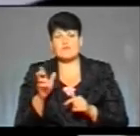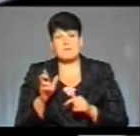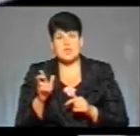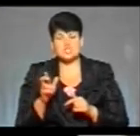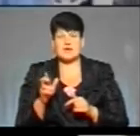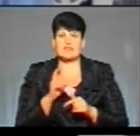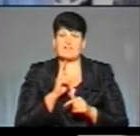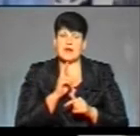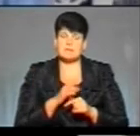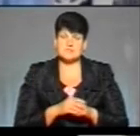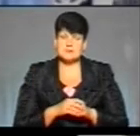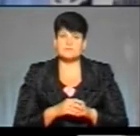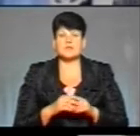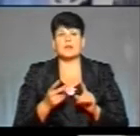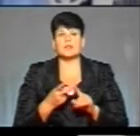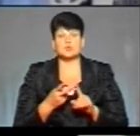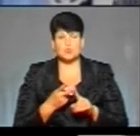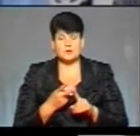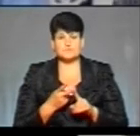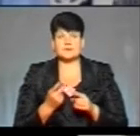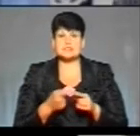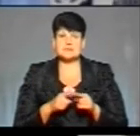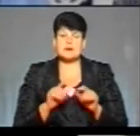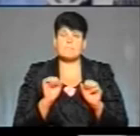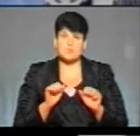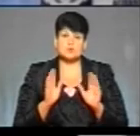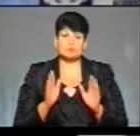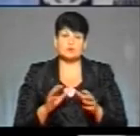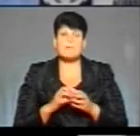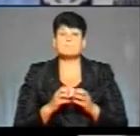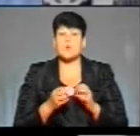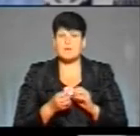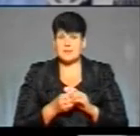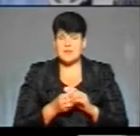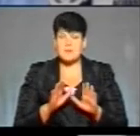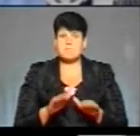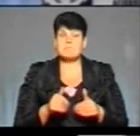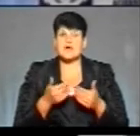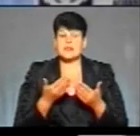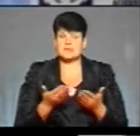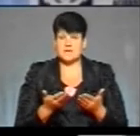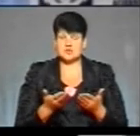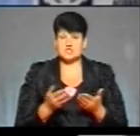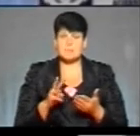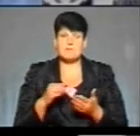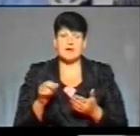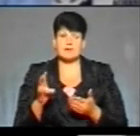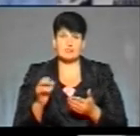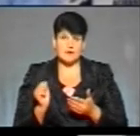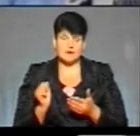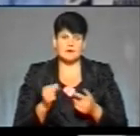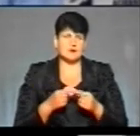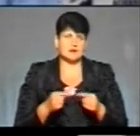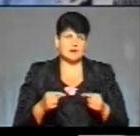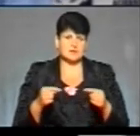в Кременці. Друге – це може бути проблема передачі майна різного,